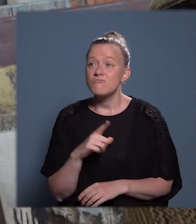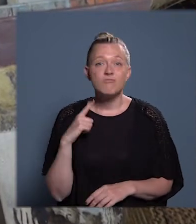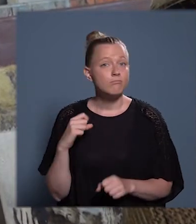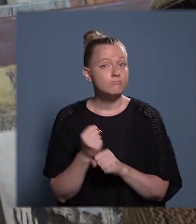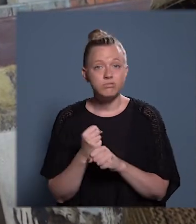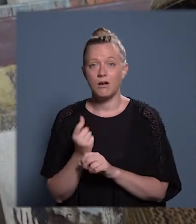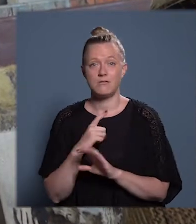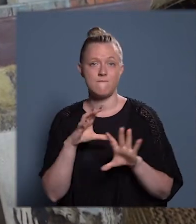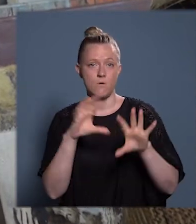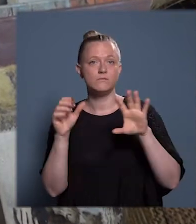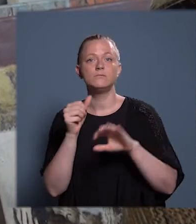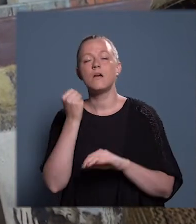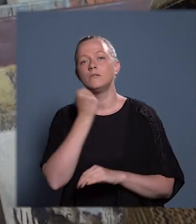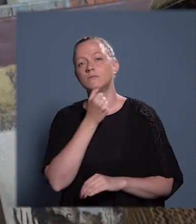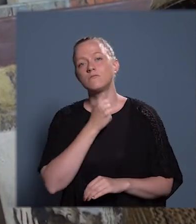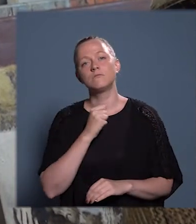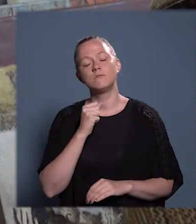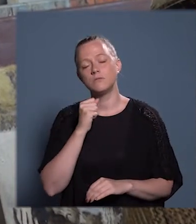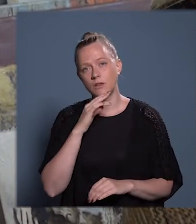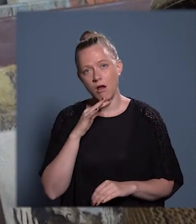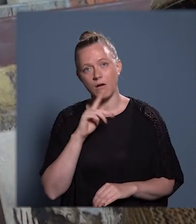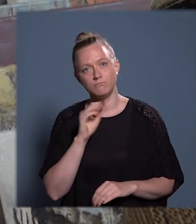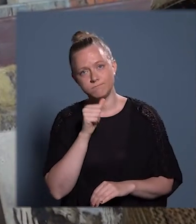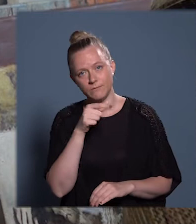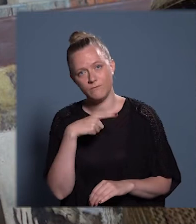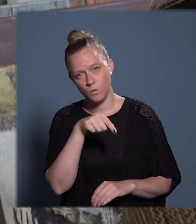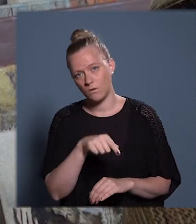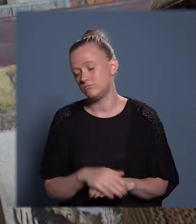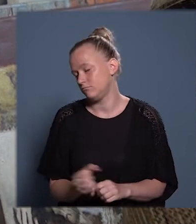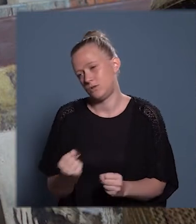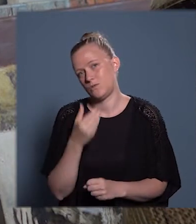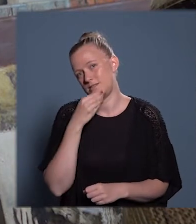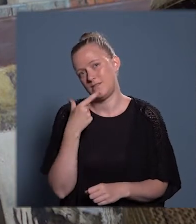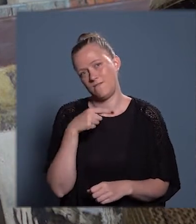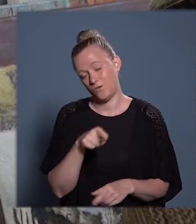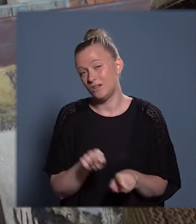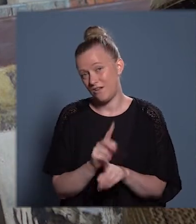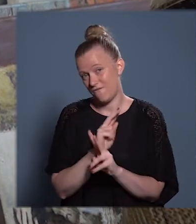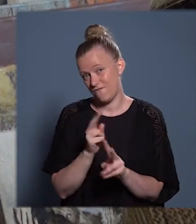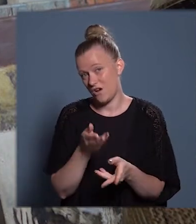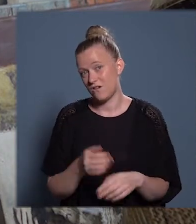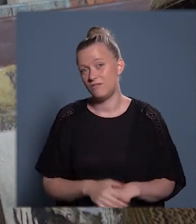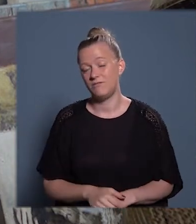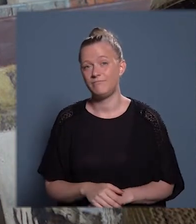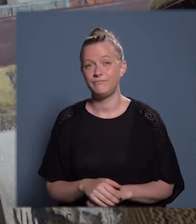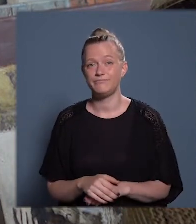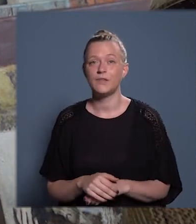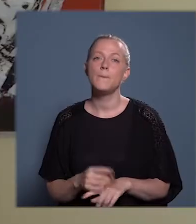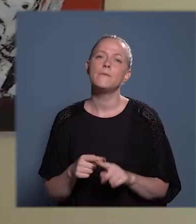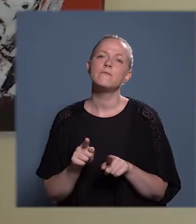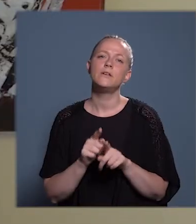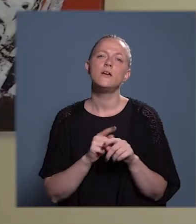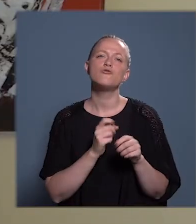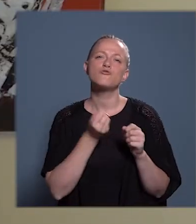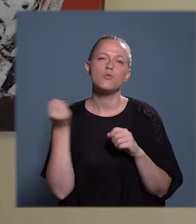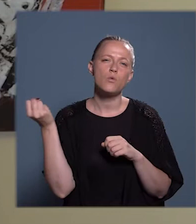és drap, és nagyon szép volt. Úgyhogy ilyen is van. Mert van itt ilyen sorozat, ott